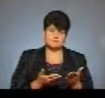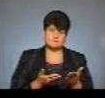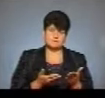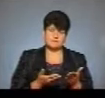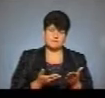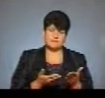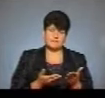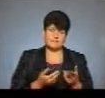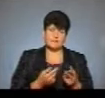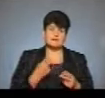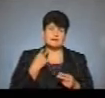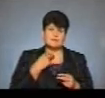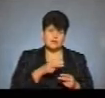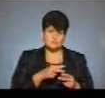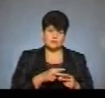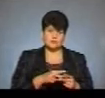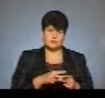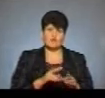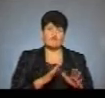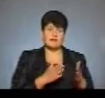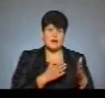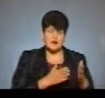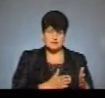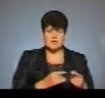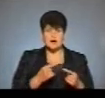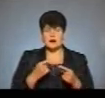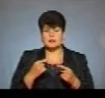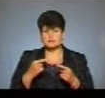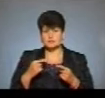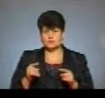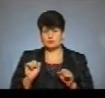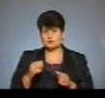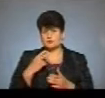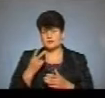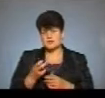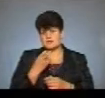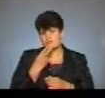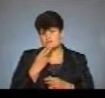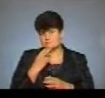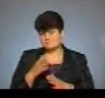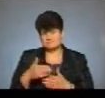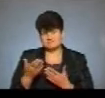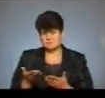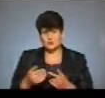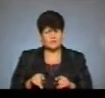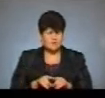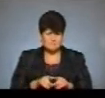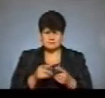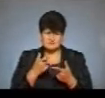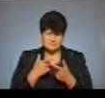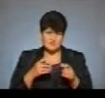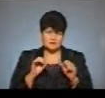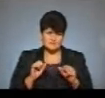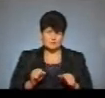десь криміногенно-смакуючому варіанті, так? А другу можна подавати в гумористичному варіанті. І ту ж саму інформацію